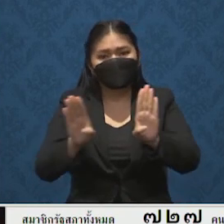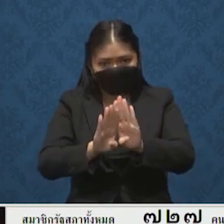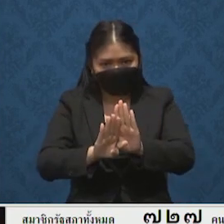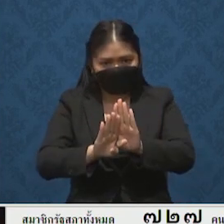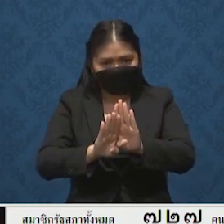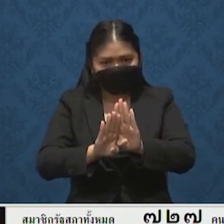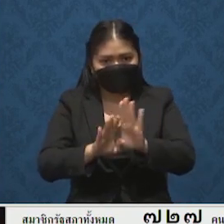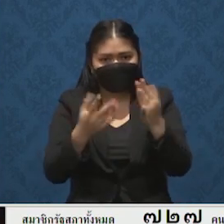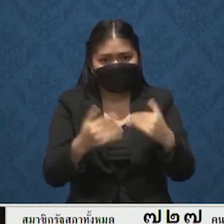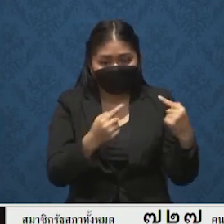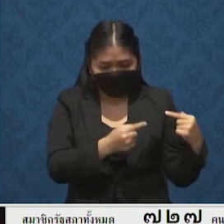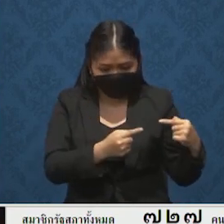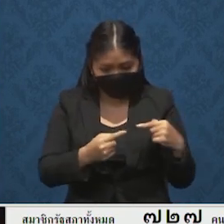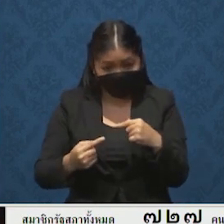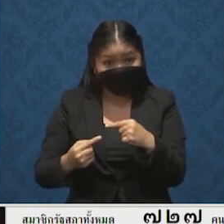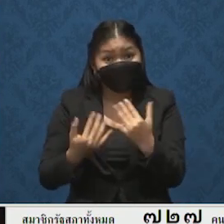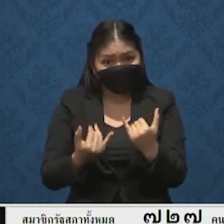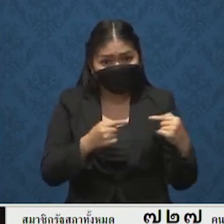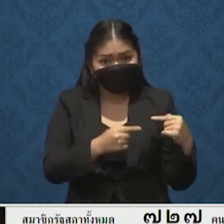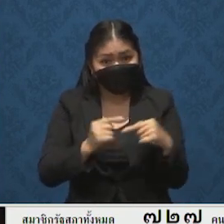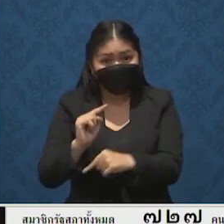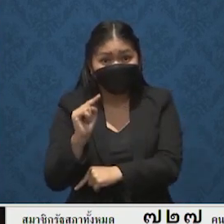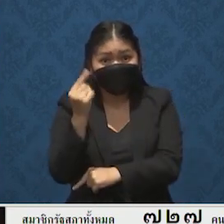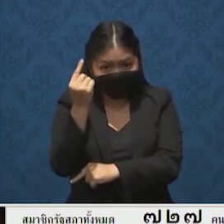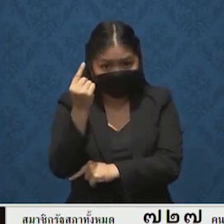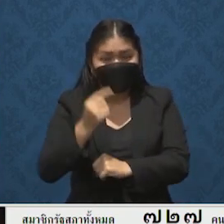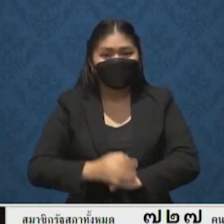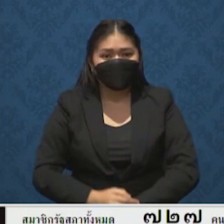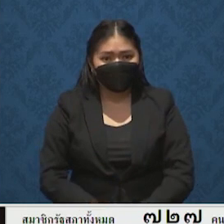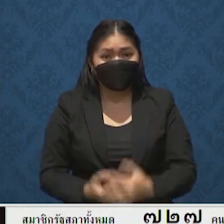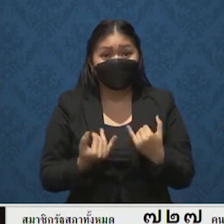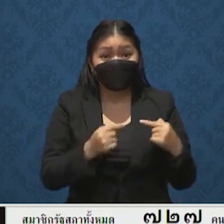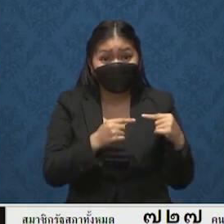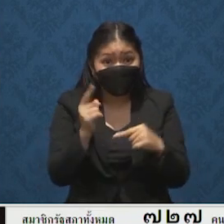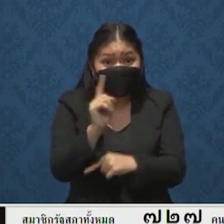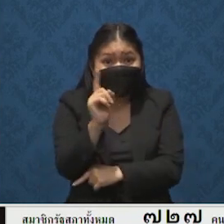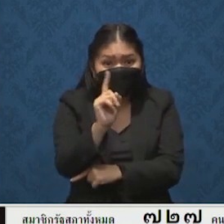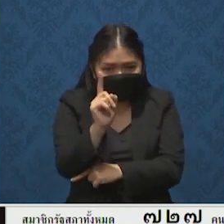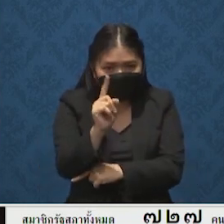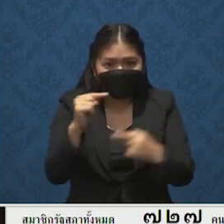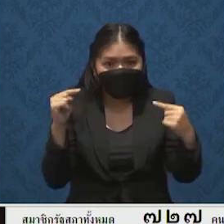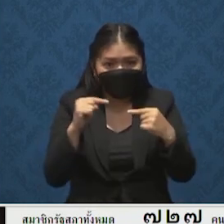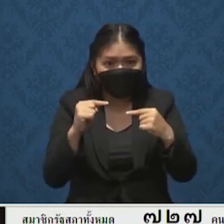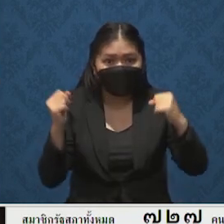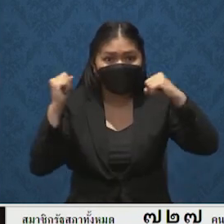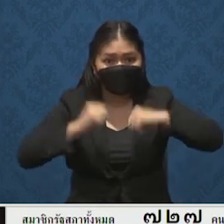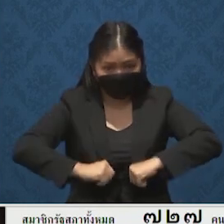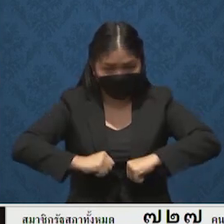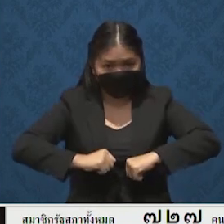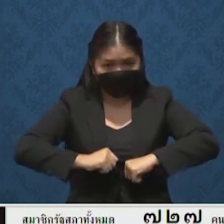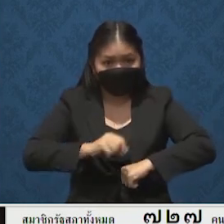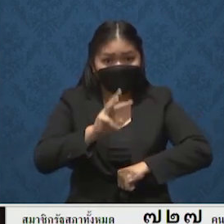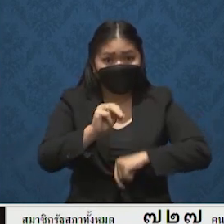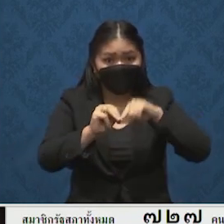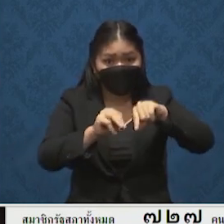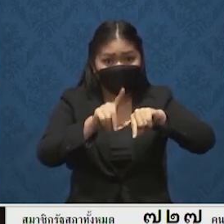ต่อในวันนี้ดังนั้นกระบวนการต่อในวันนี้ก็คือการลงมติมาตรา